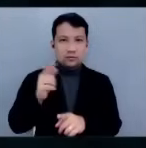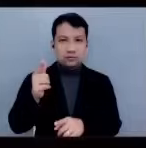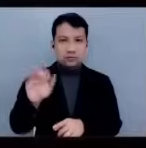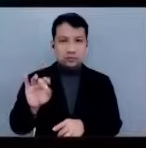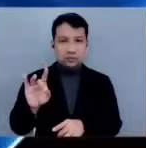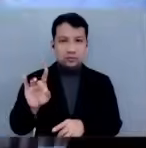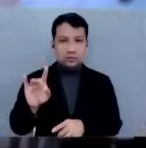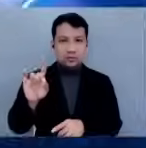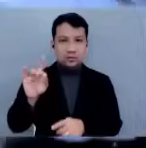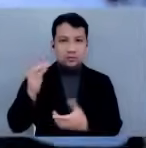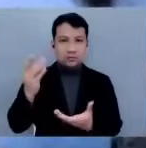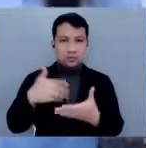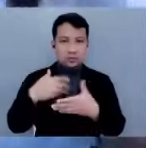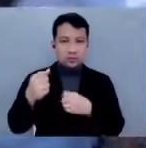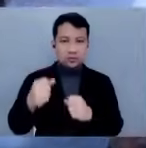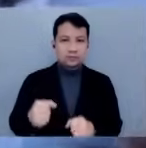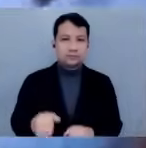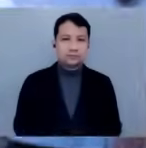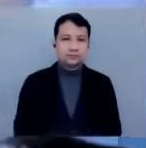ilalabas.